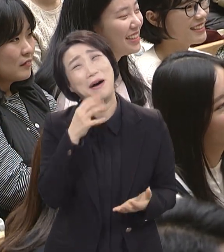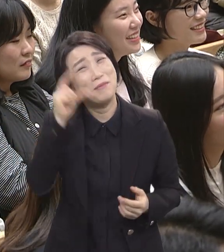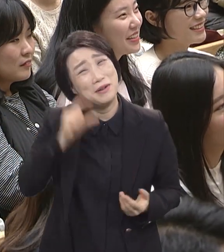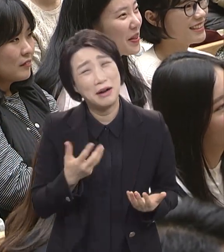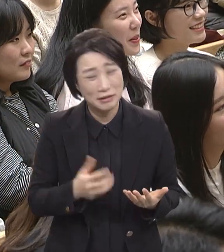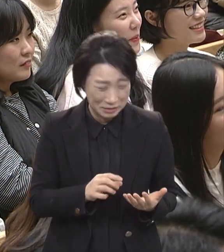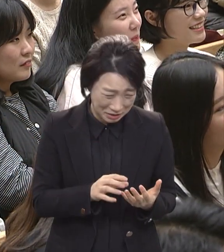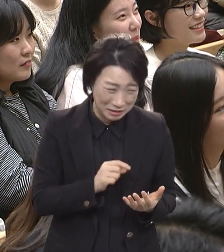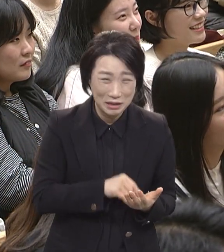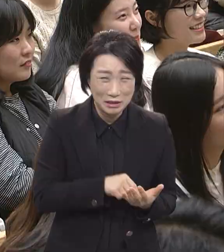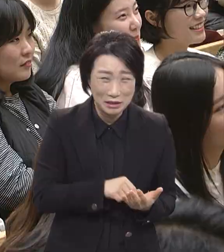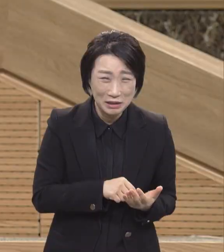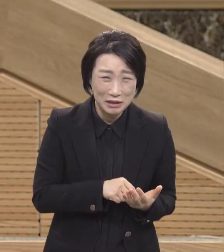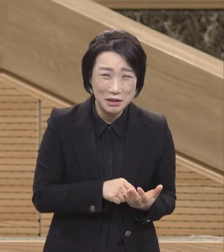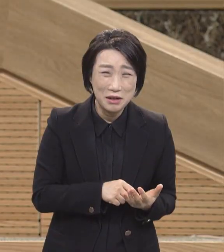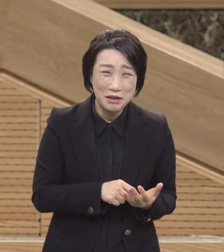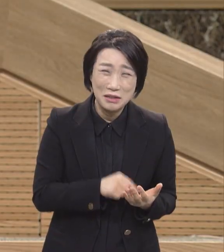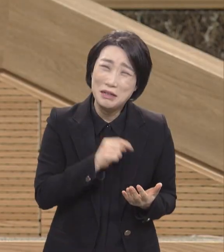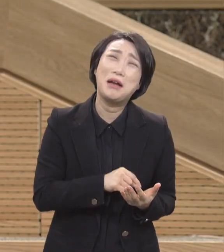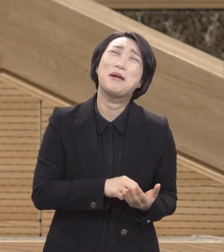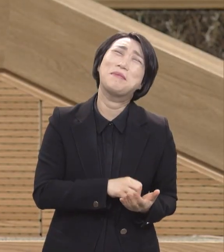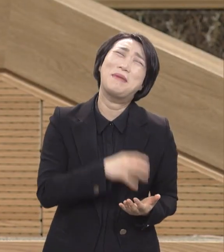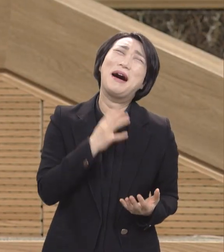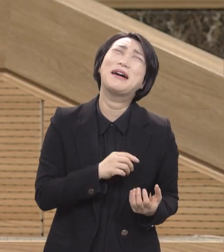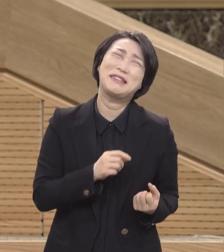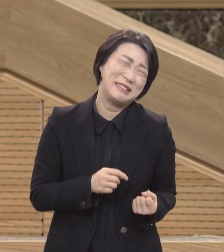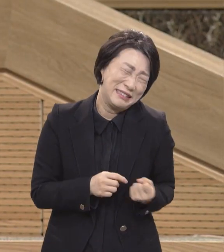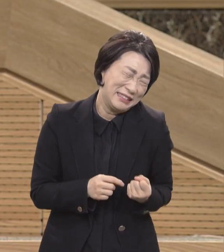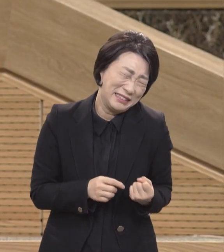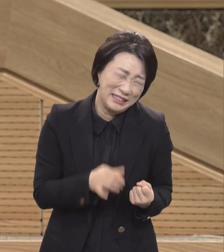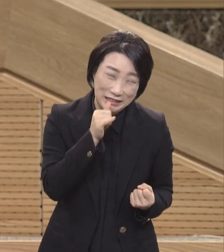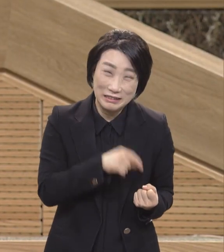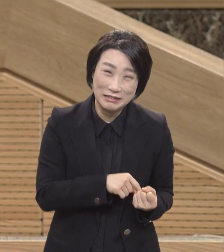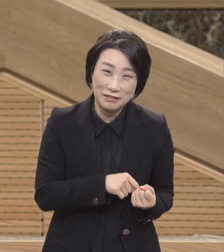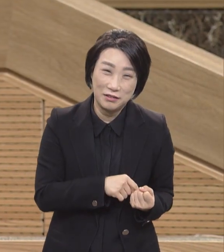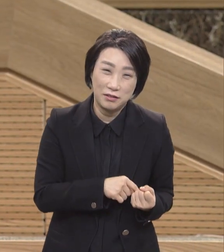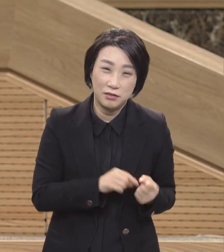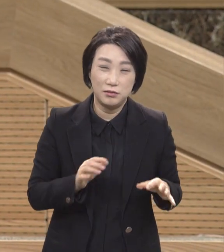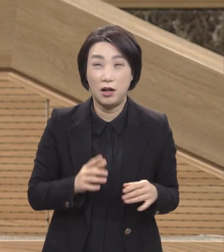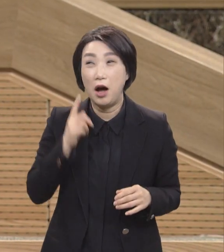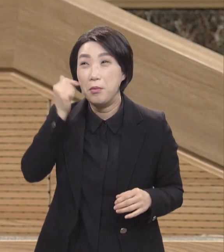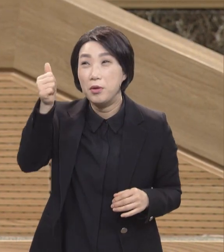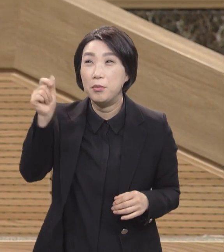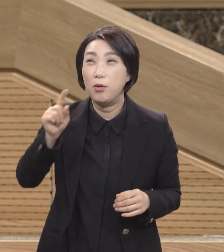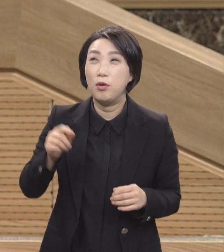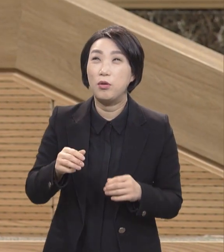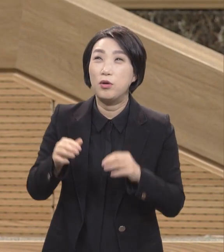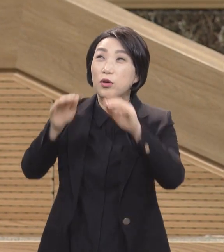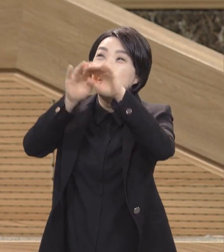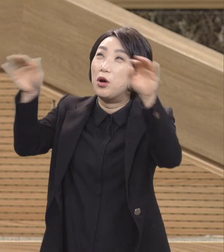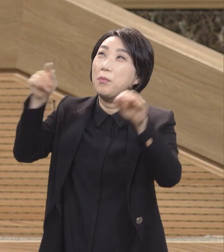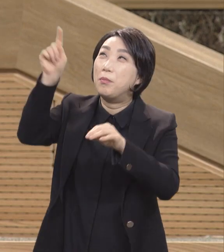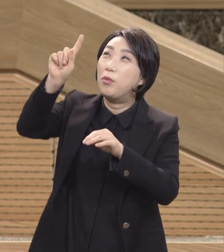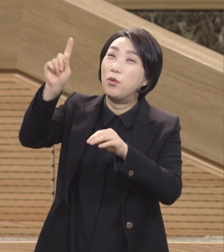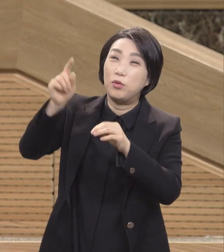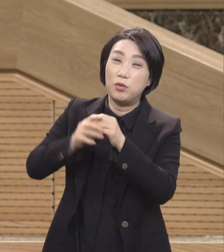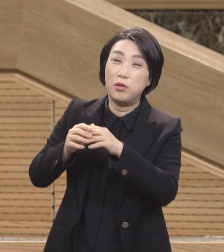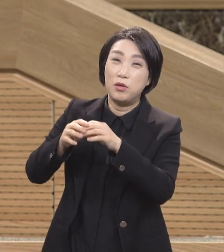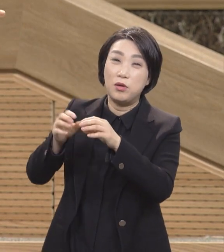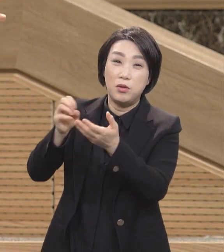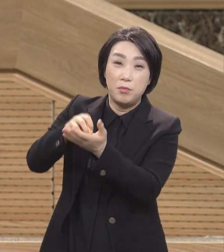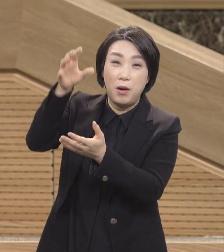근데 여기 들어있는 게 빵이라니까 이게. 근데 아버지가 높은 선반에서